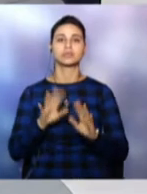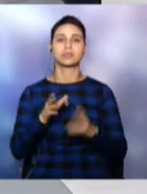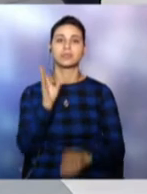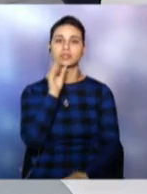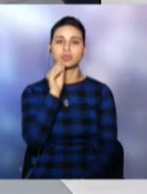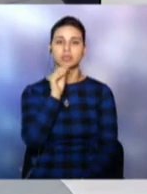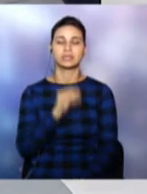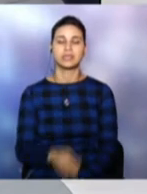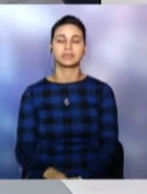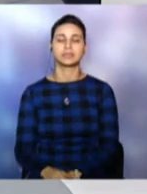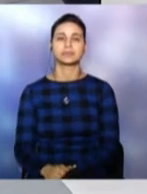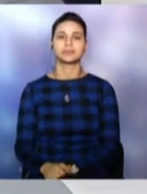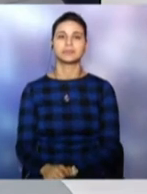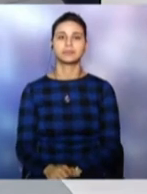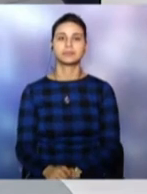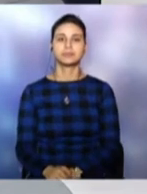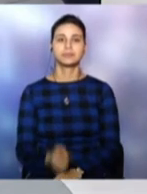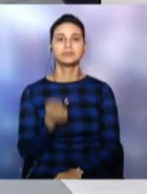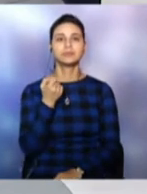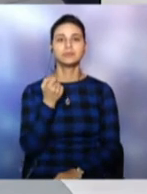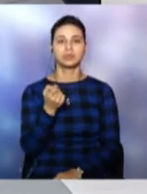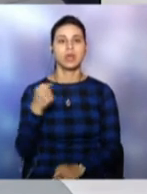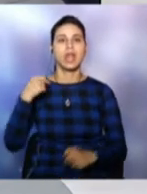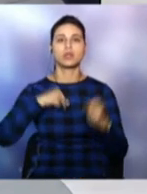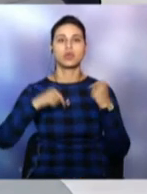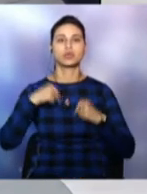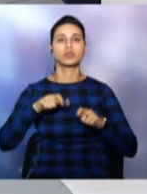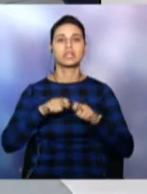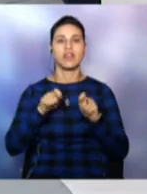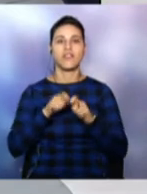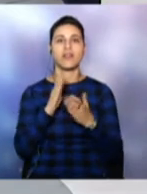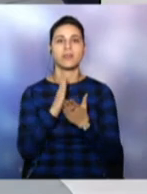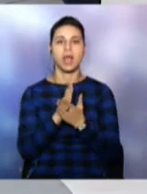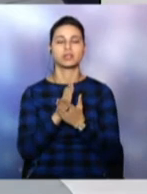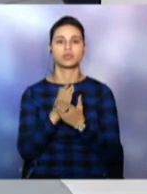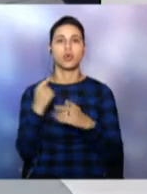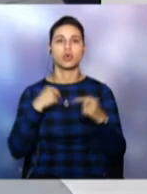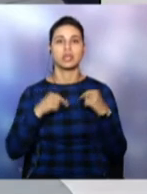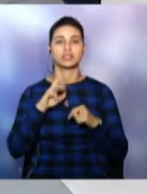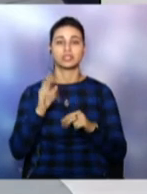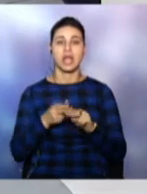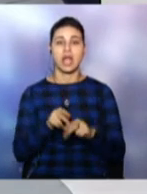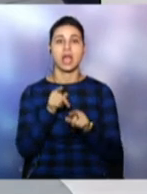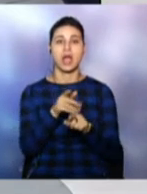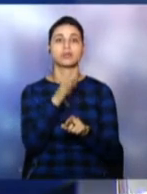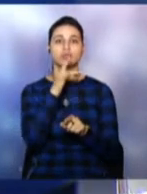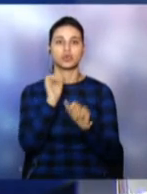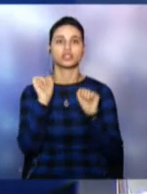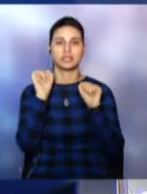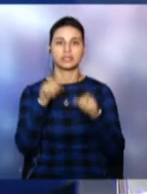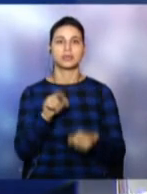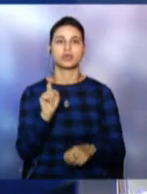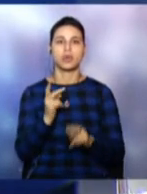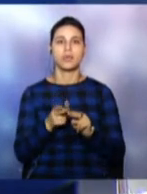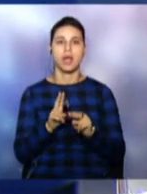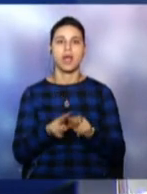როდესაც გარკვეული ენდოკრინული დარღვევები არის ორგანიზმში და აი ამ დროს შესაძლებელია, რომ